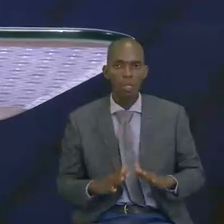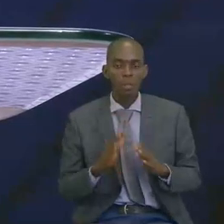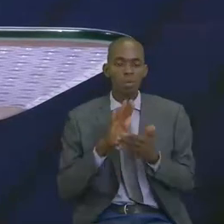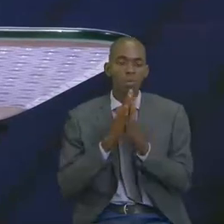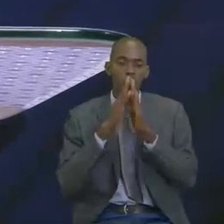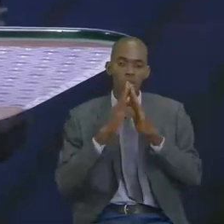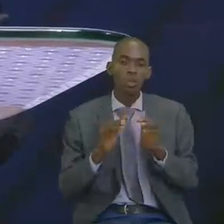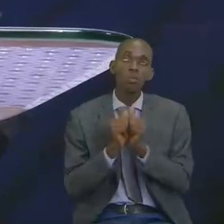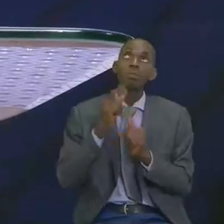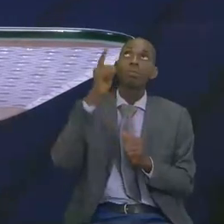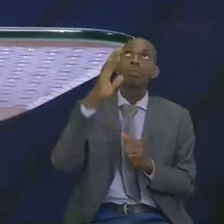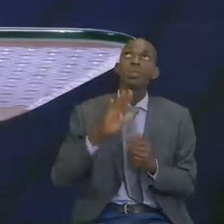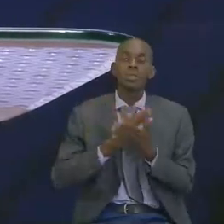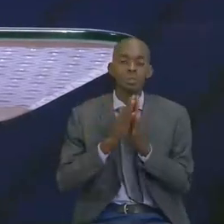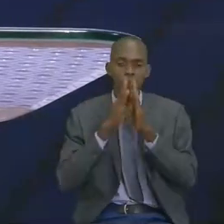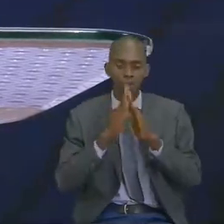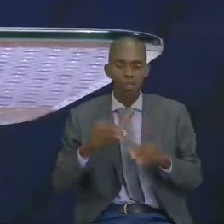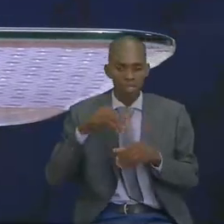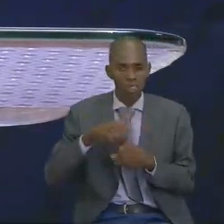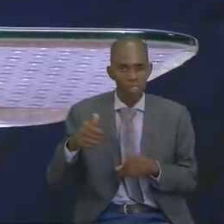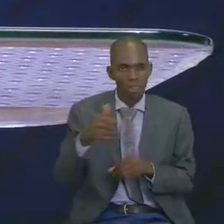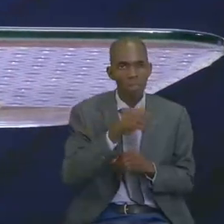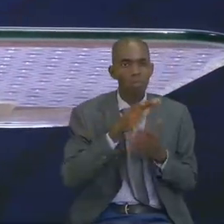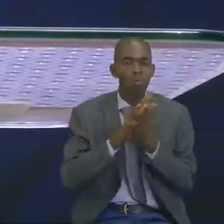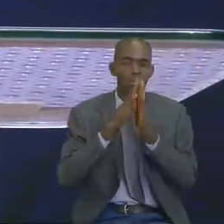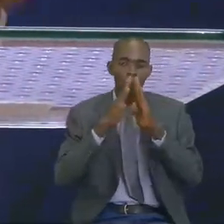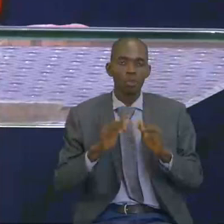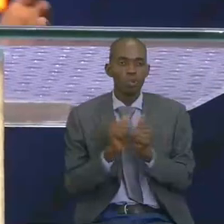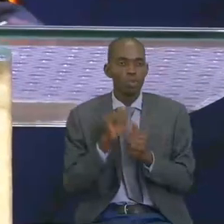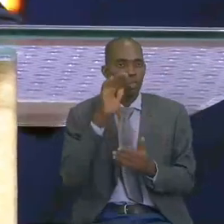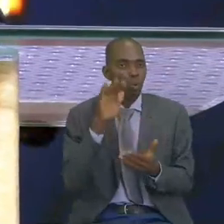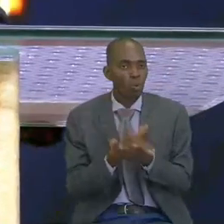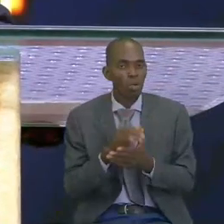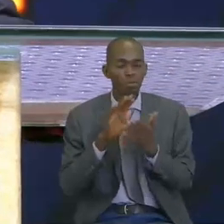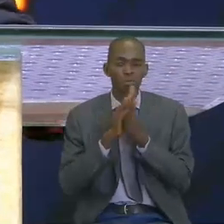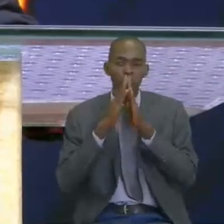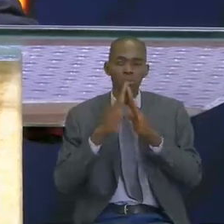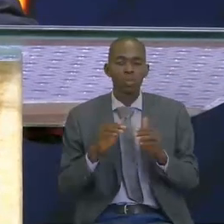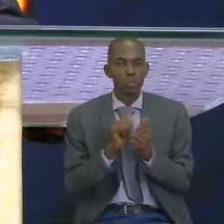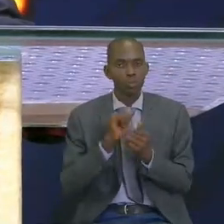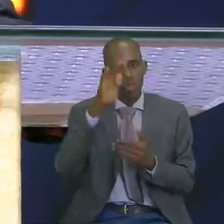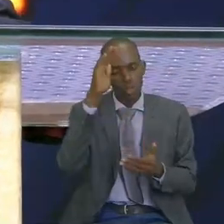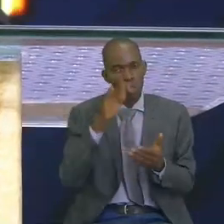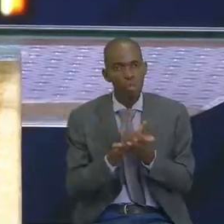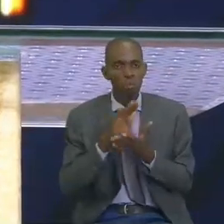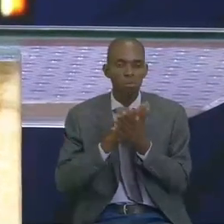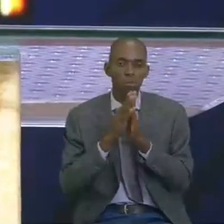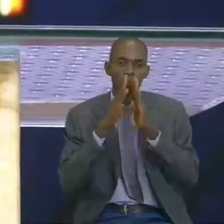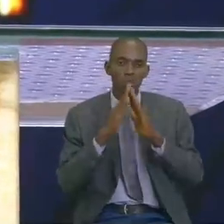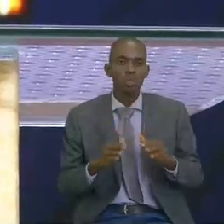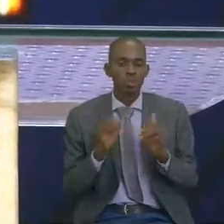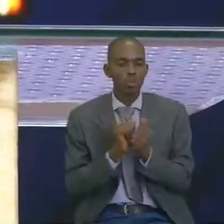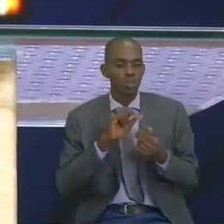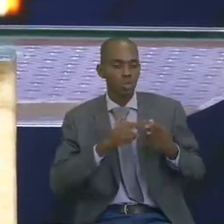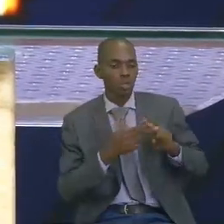dans la paix avec Dieu, la paix avec toi-même, la paix avec ton mari, la paix avec ta